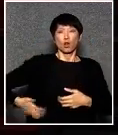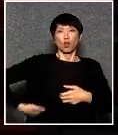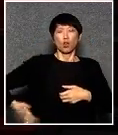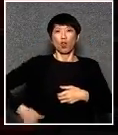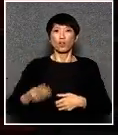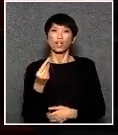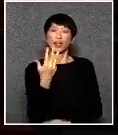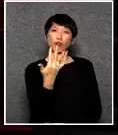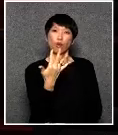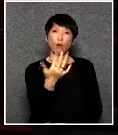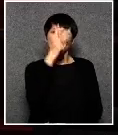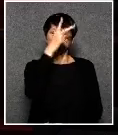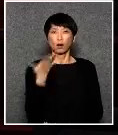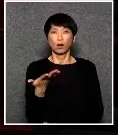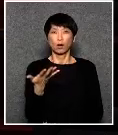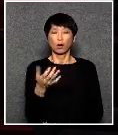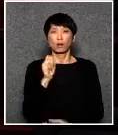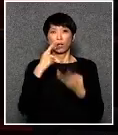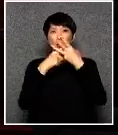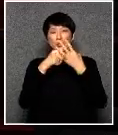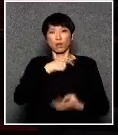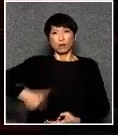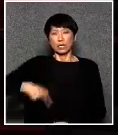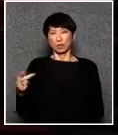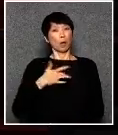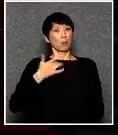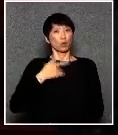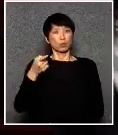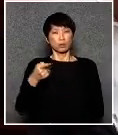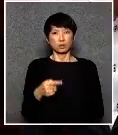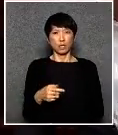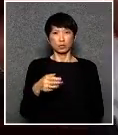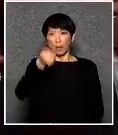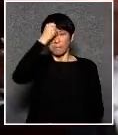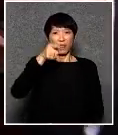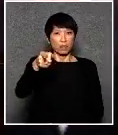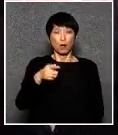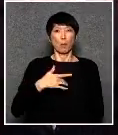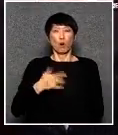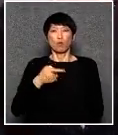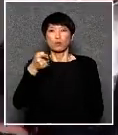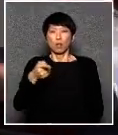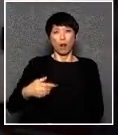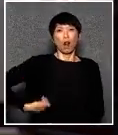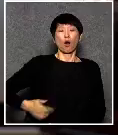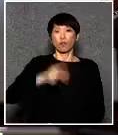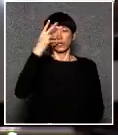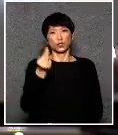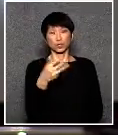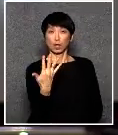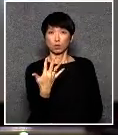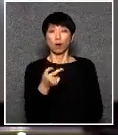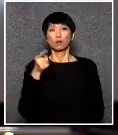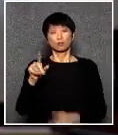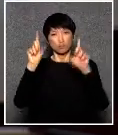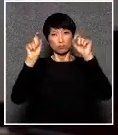興，話你有幾交你就有幾交，有幾 seven 你就有幾 seven， 咁又浪費幾多公帑啊？係咪理論